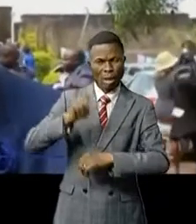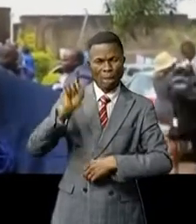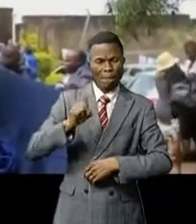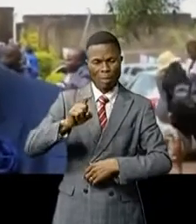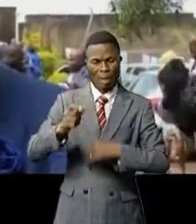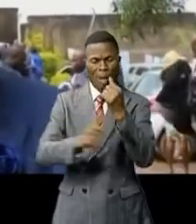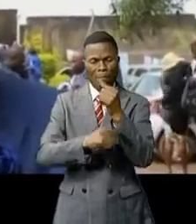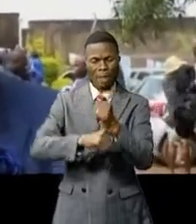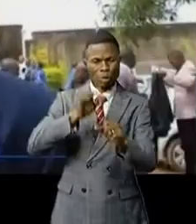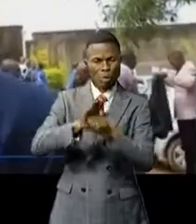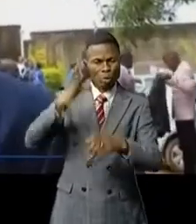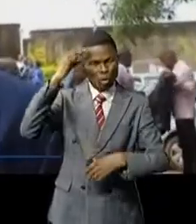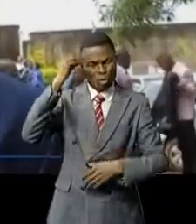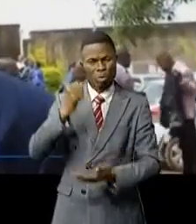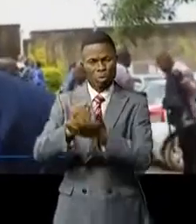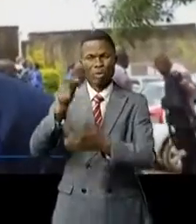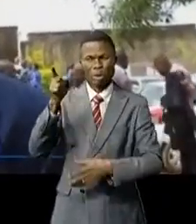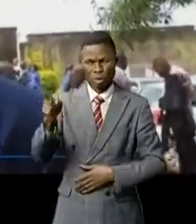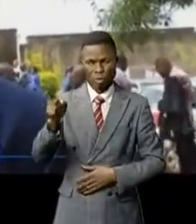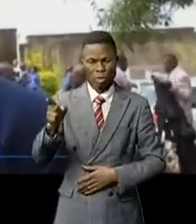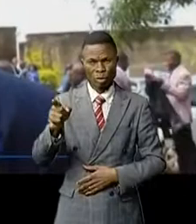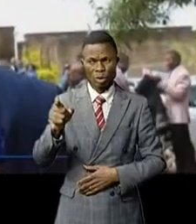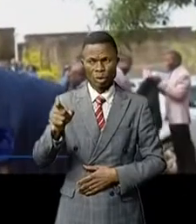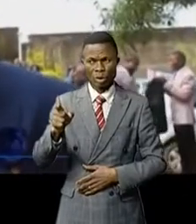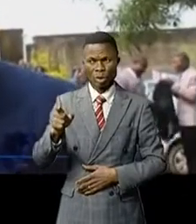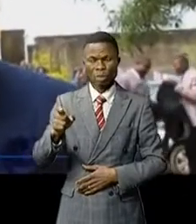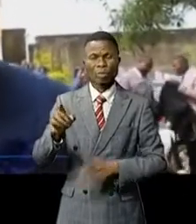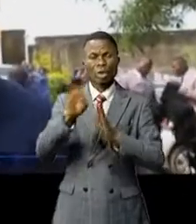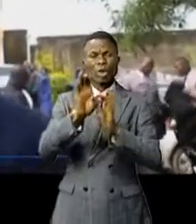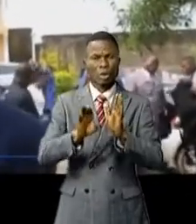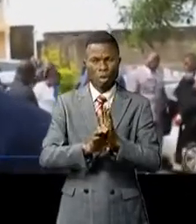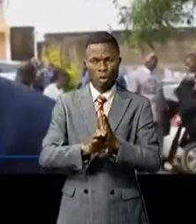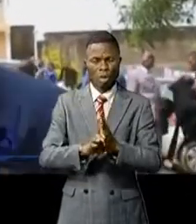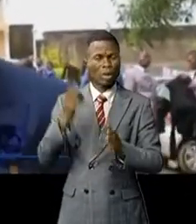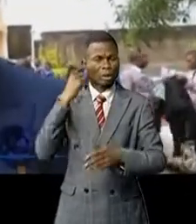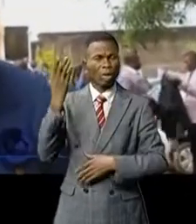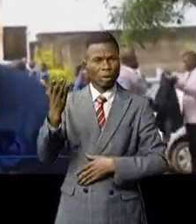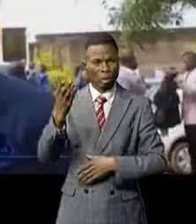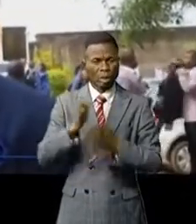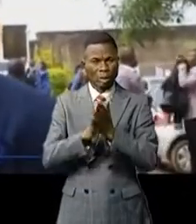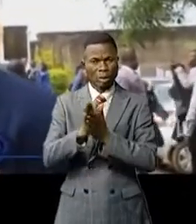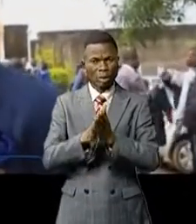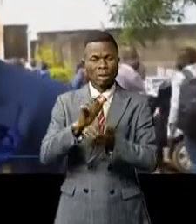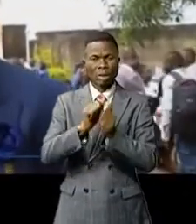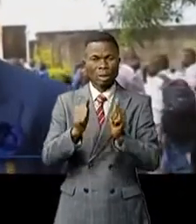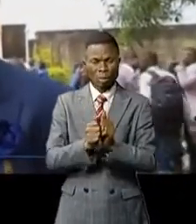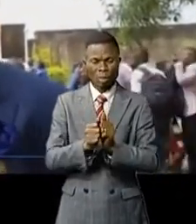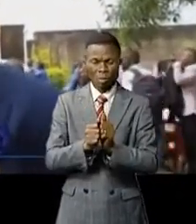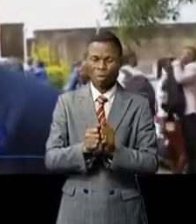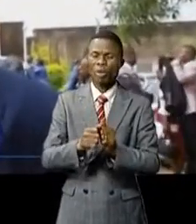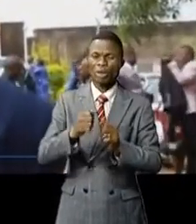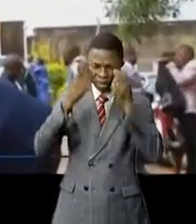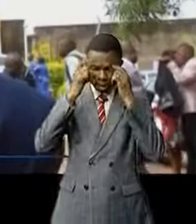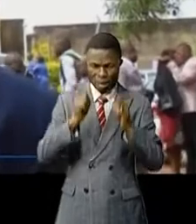personnes expérimentées. D'abord, notre construction, comme vous l'avez entendu, c'est déjà au niveau de la formation. La